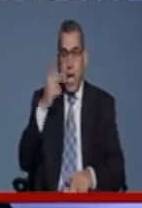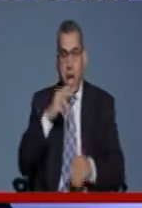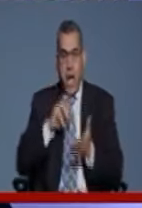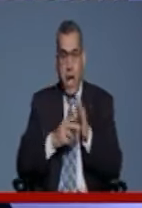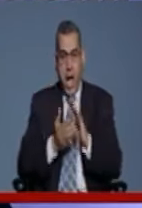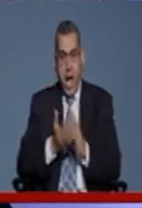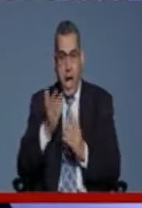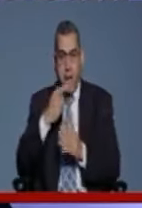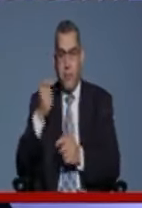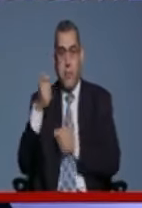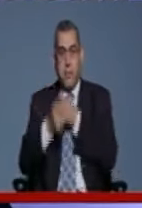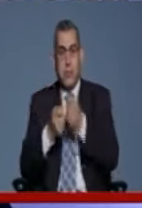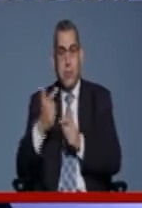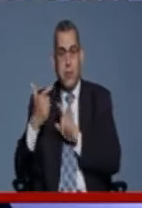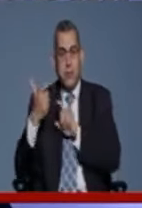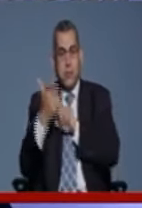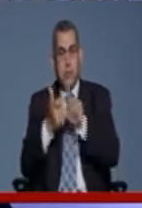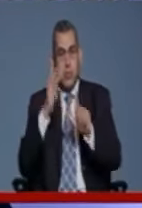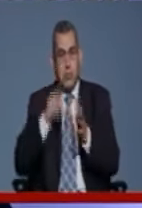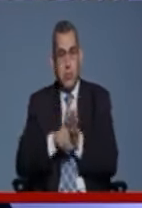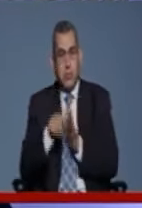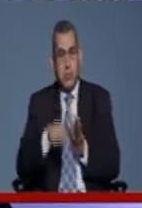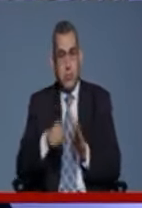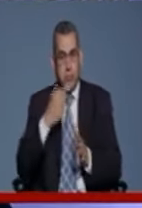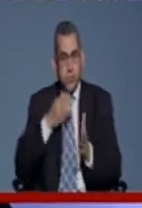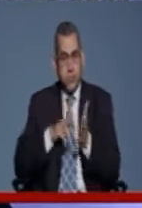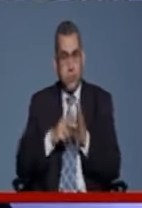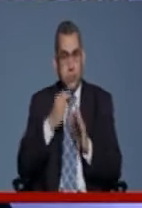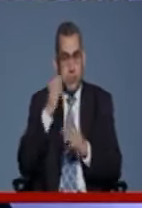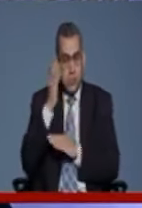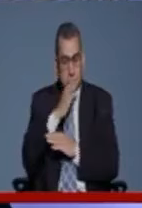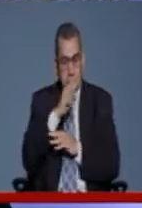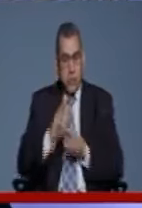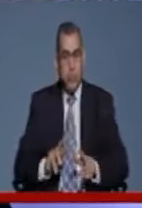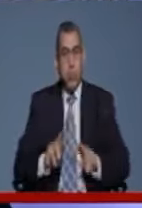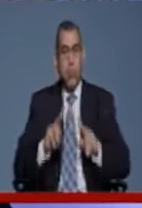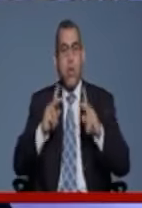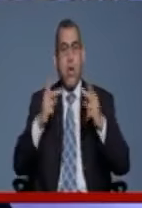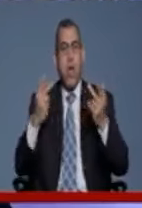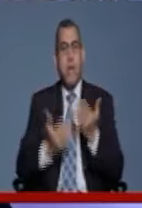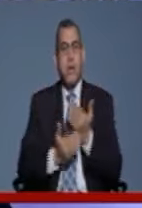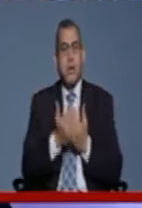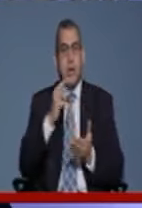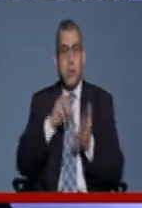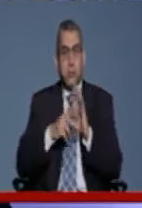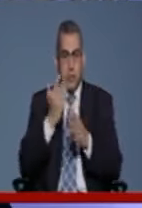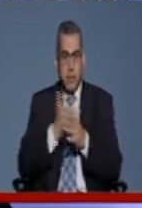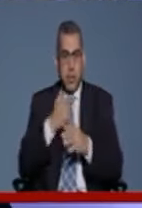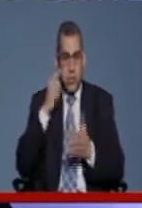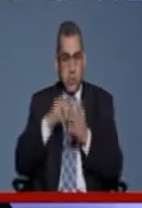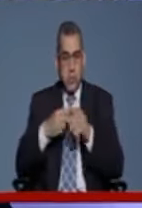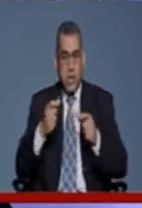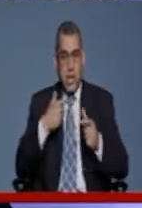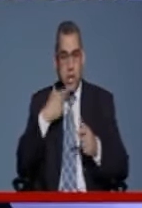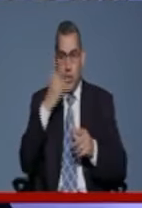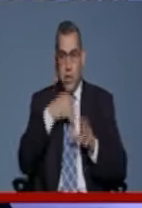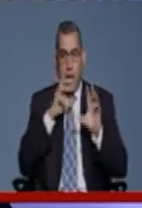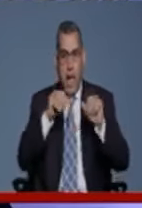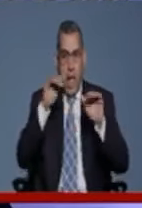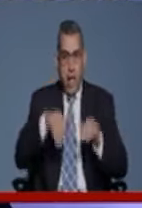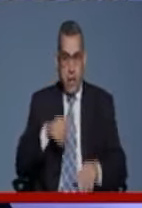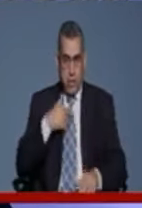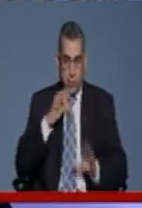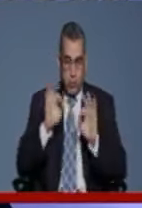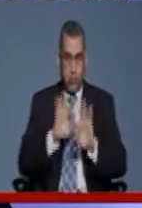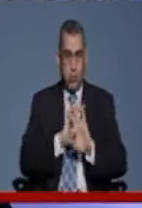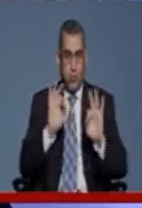وتمويلها، والتي تتم بأساليب غير نمطية لمحاولة تفادي الرصد الأمني، حيث نجحت